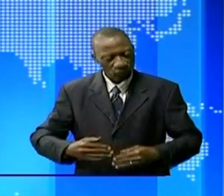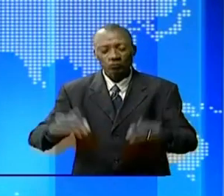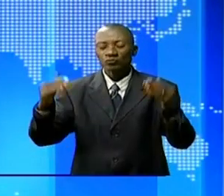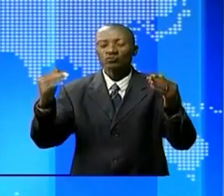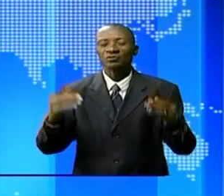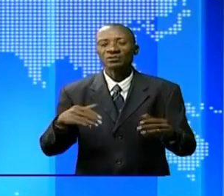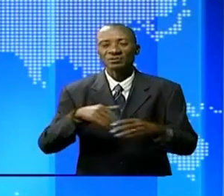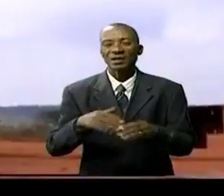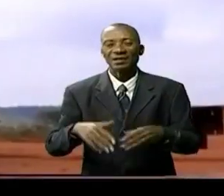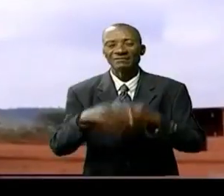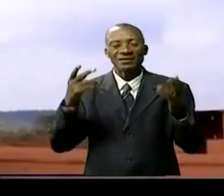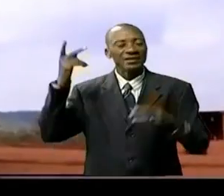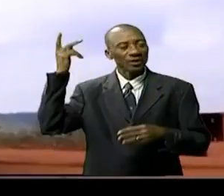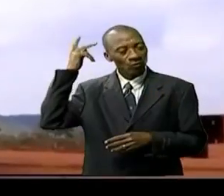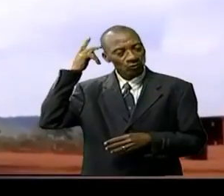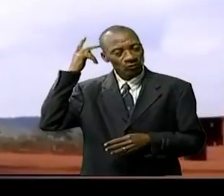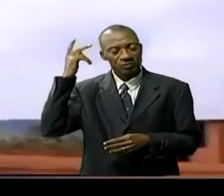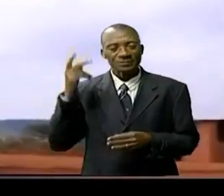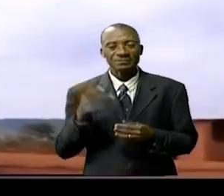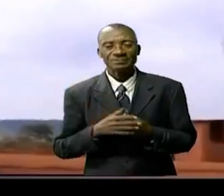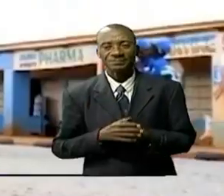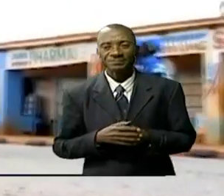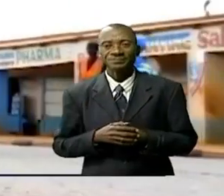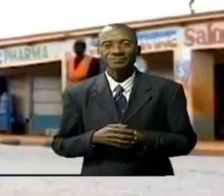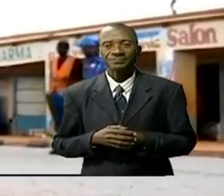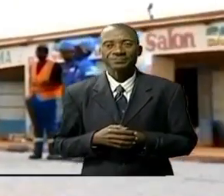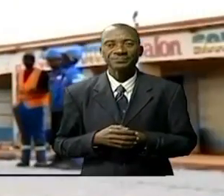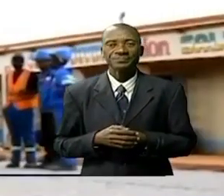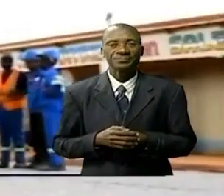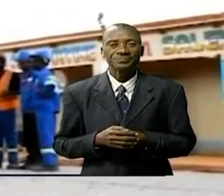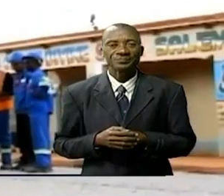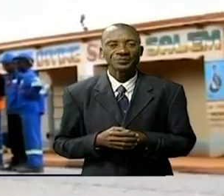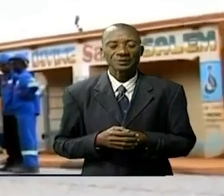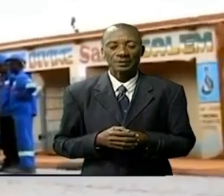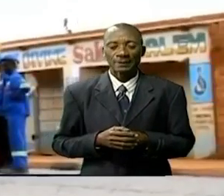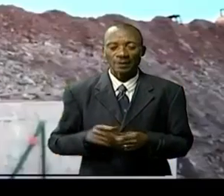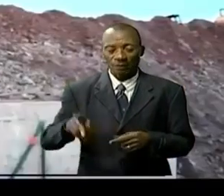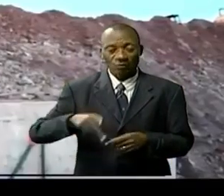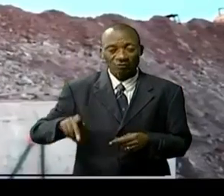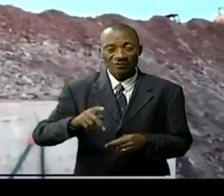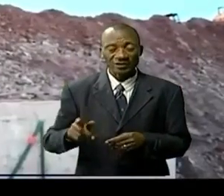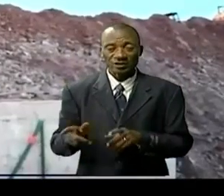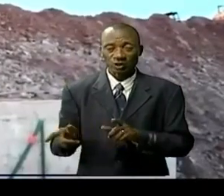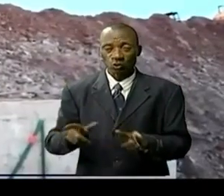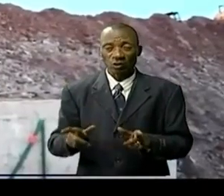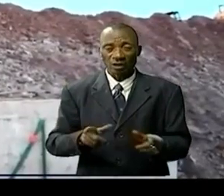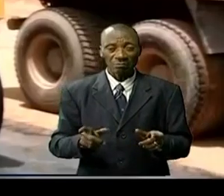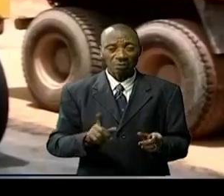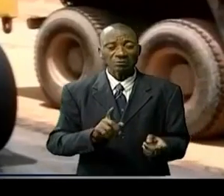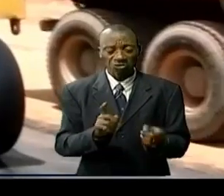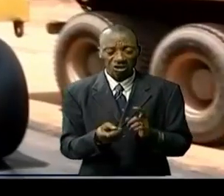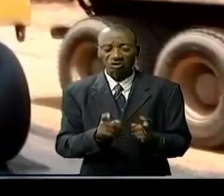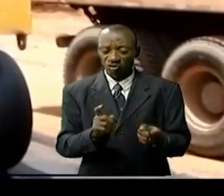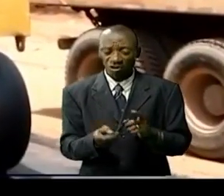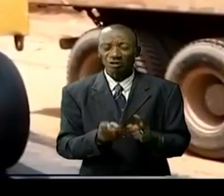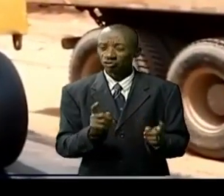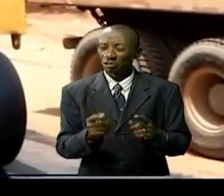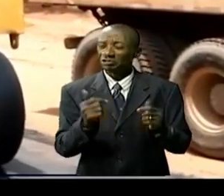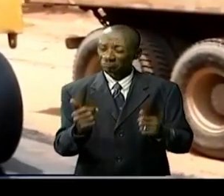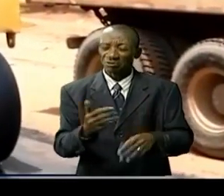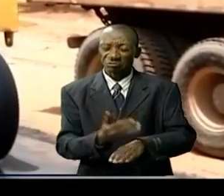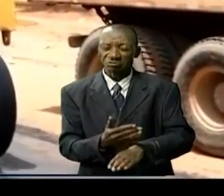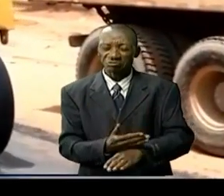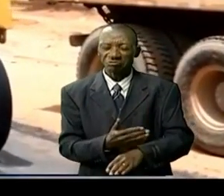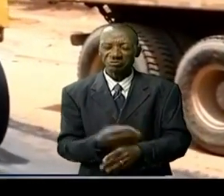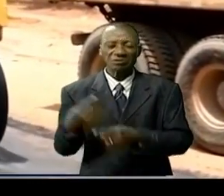noms par les lois la barre restait une province en pleine modernisation depuis l'avènement des fifi masuka à la tête des sept